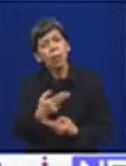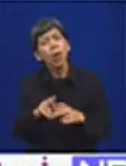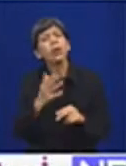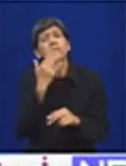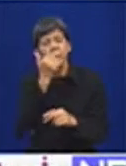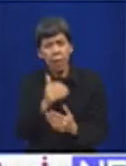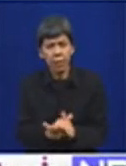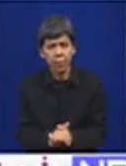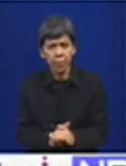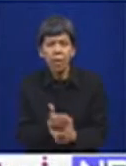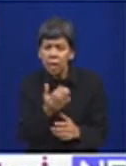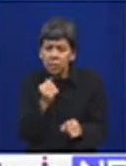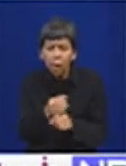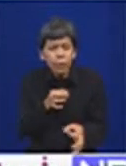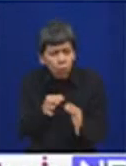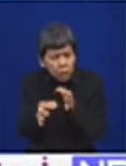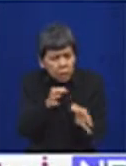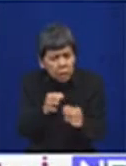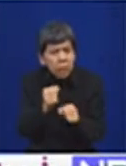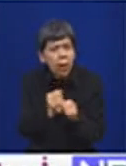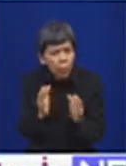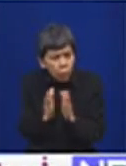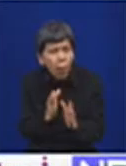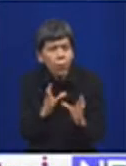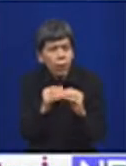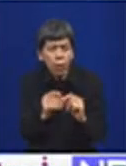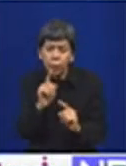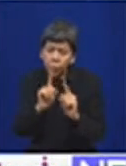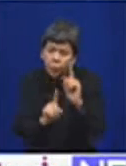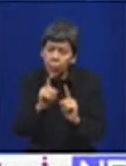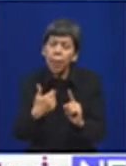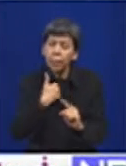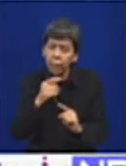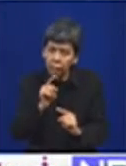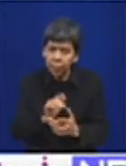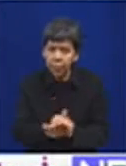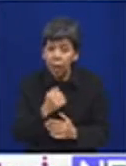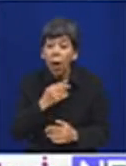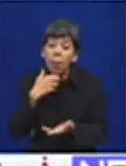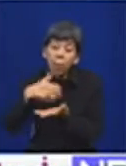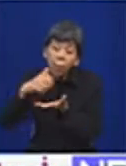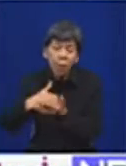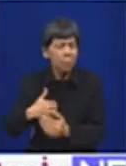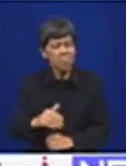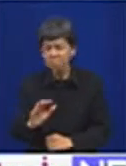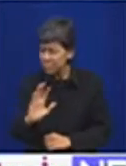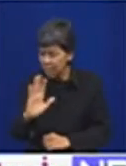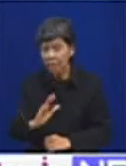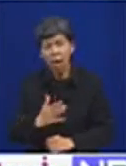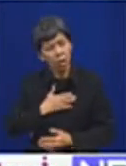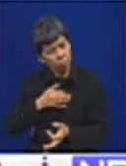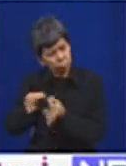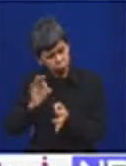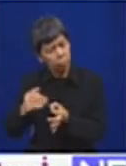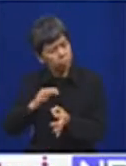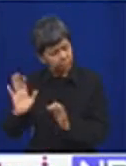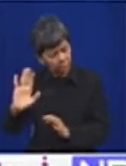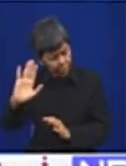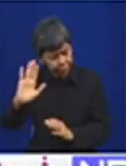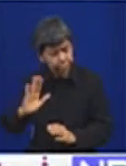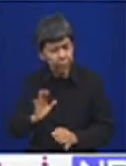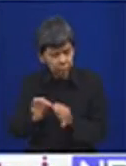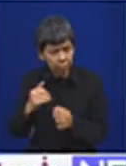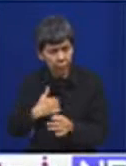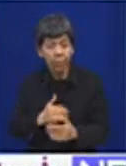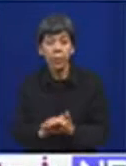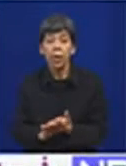ไงท่านทำไมไม่ชี้แจงมาเวลาไปชุมกับเขาเวลาเขาสติขึ้นมาเนี่ยบอกเขาเลยครับผมไม่ใช่ผมก็พูดเขาวันนั้นผมไม่ใช่แ